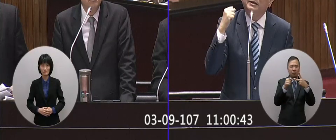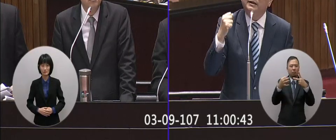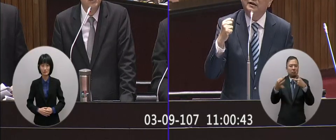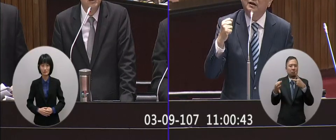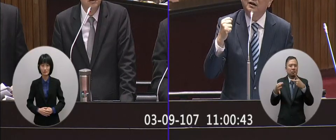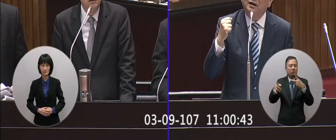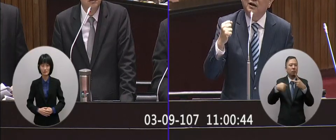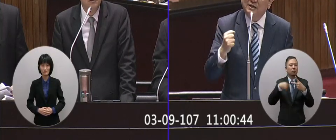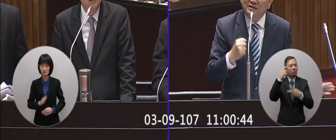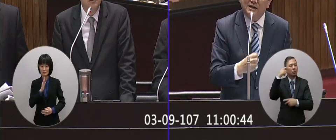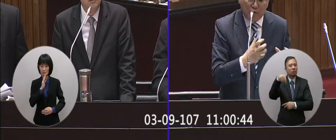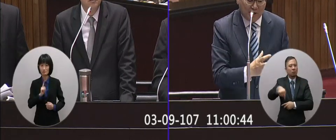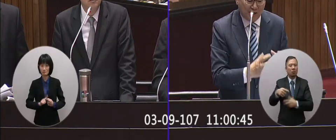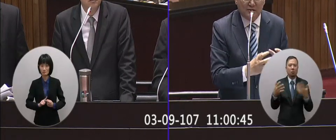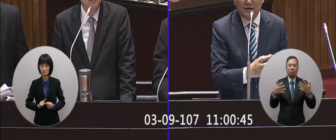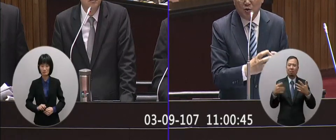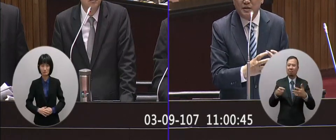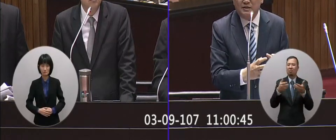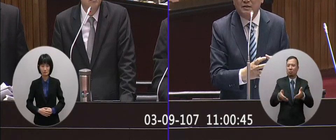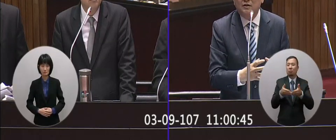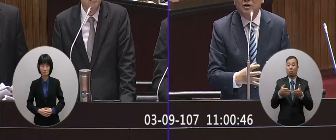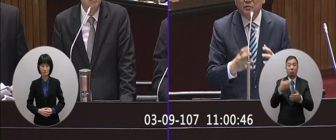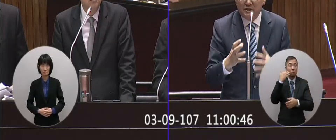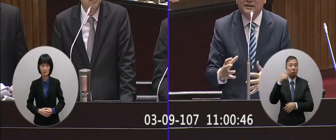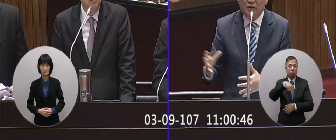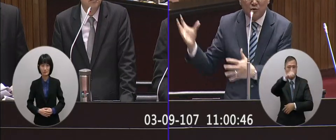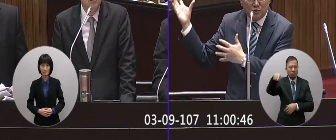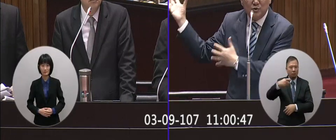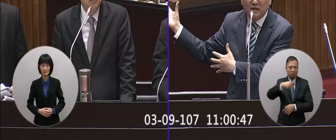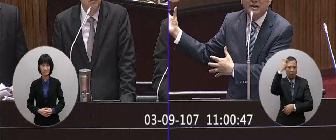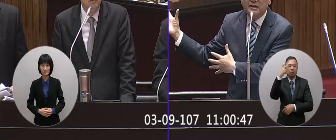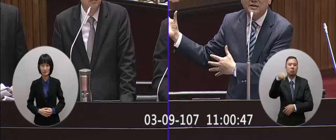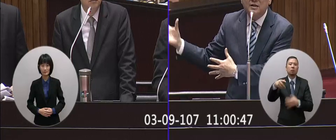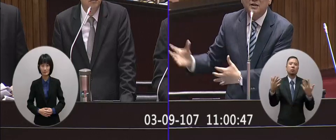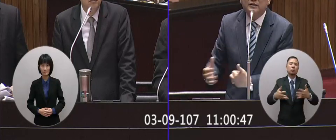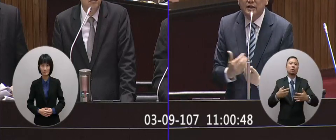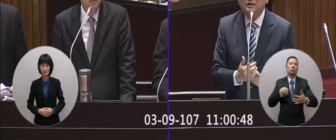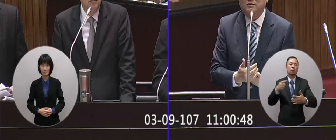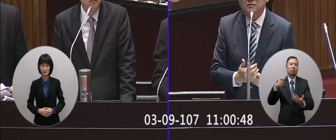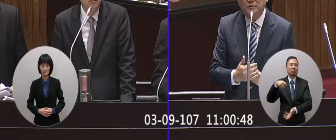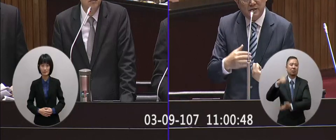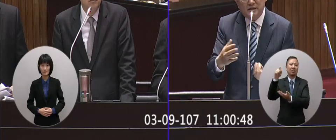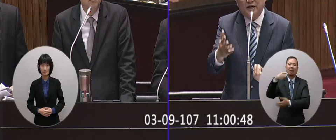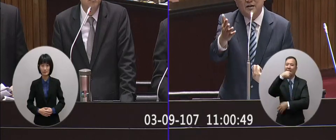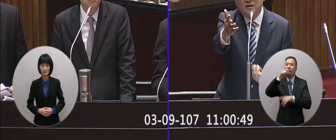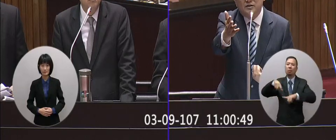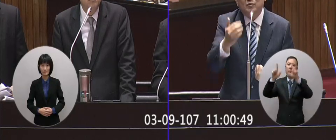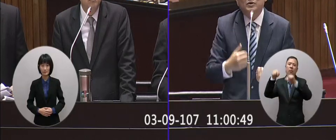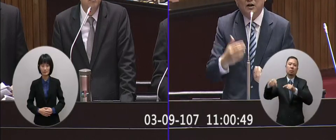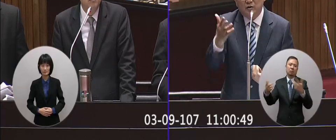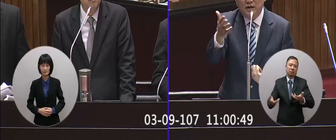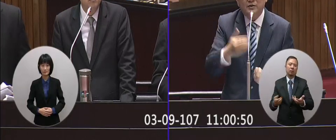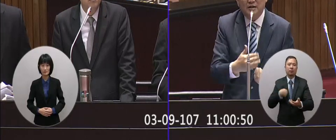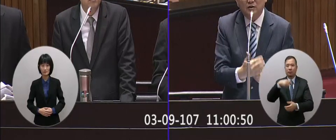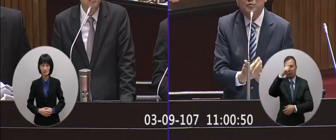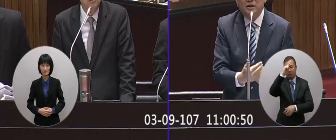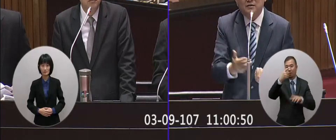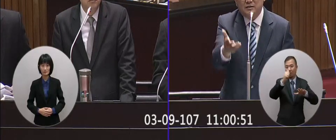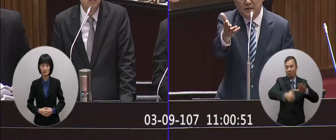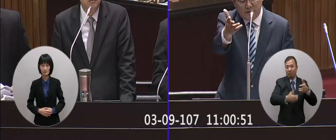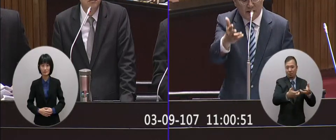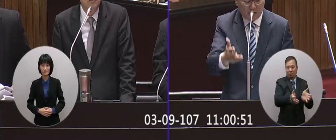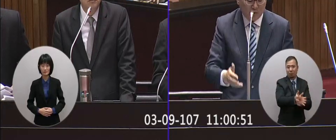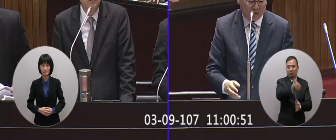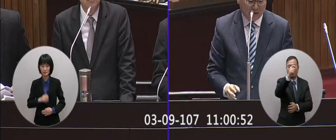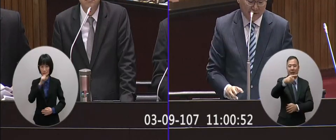的关键、啊、 是。 那既然我们看到这样的关键，那我们也期待，我就举这个例子。第一个，我们也期待沈部长吼赖院长能够